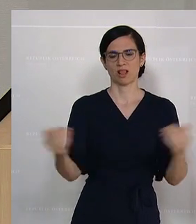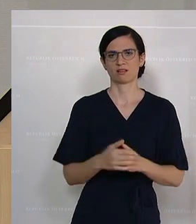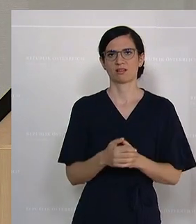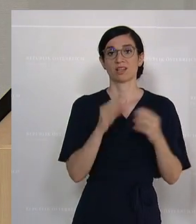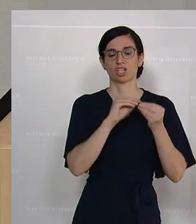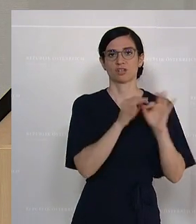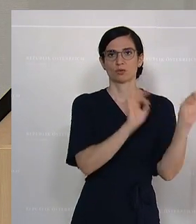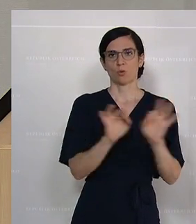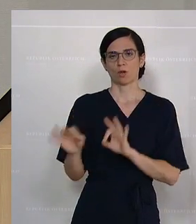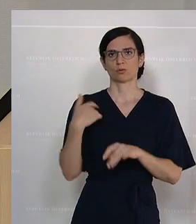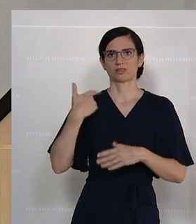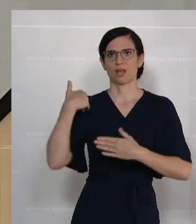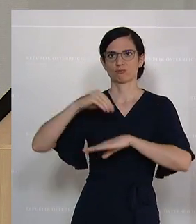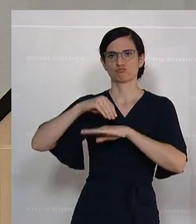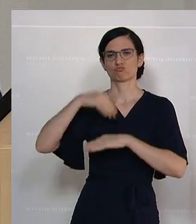worden